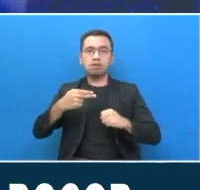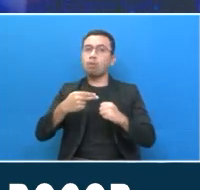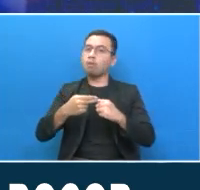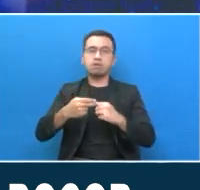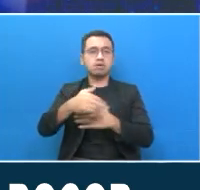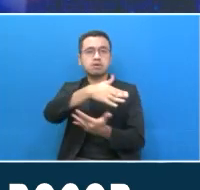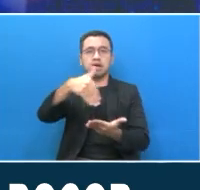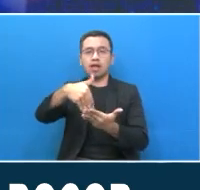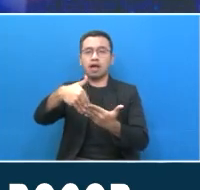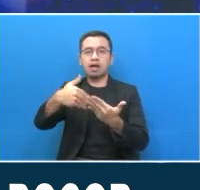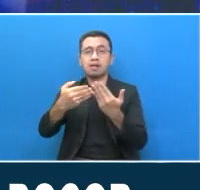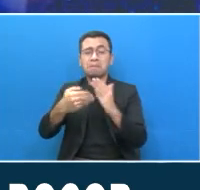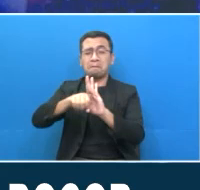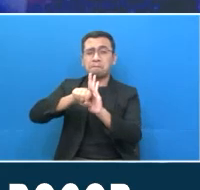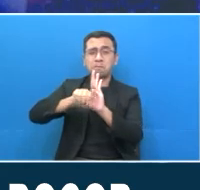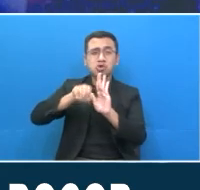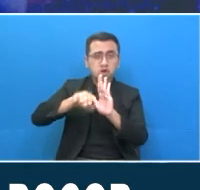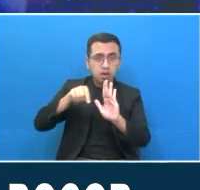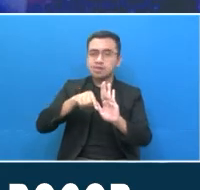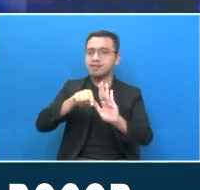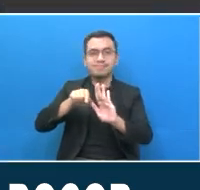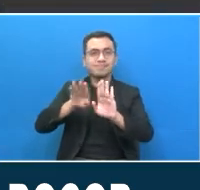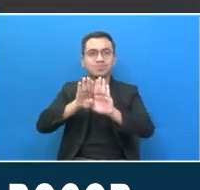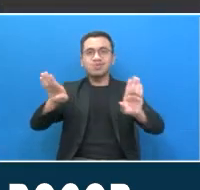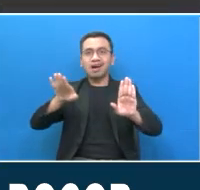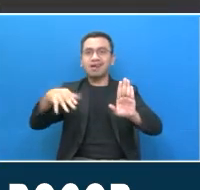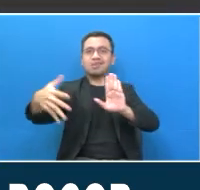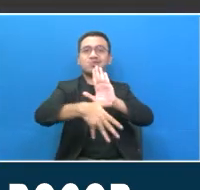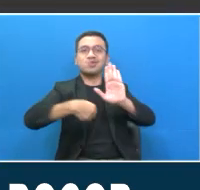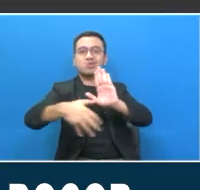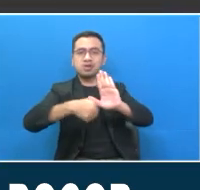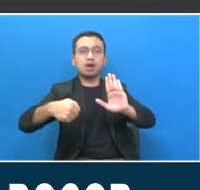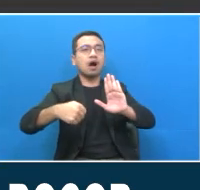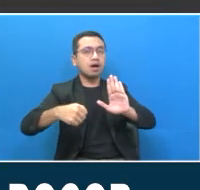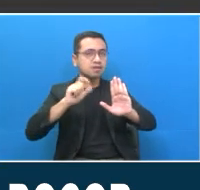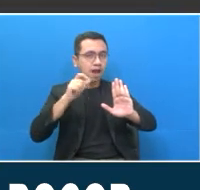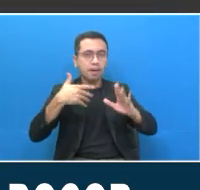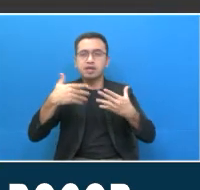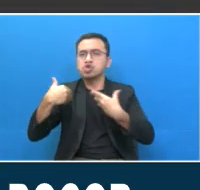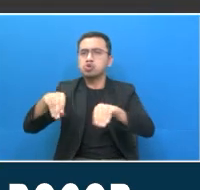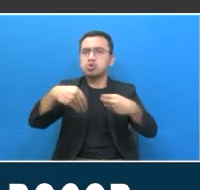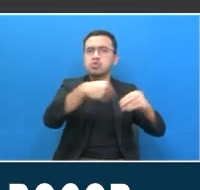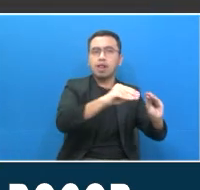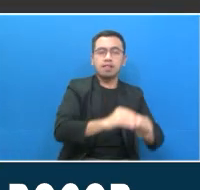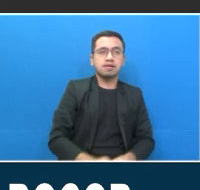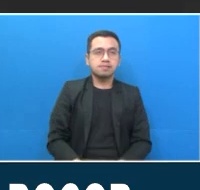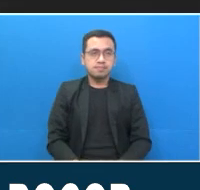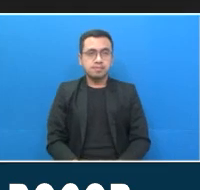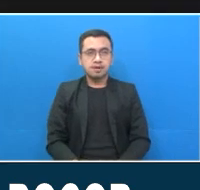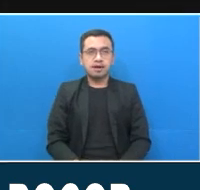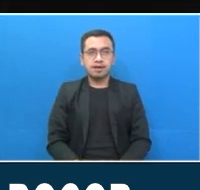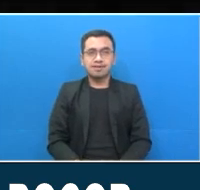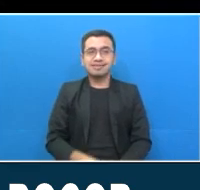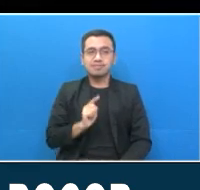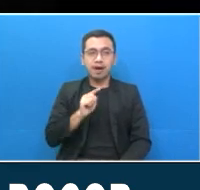data pasien dokumen kesehatan yang berisi rekam medis juga diduga turut dijual kebocoran Ini pertama kali diketahui pada platform